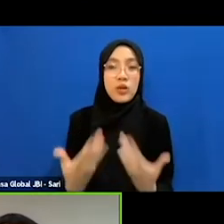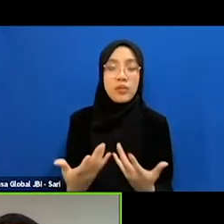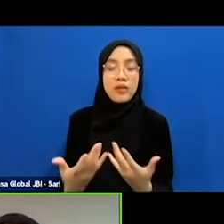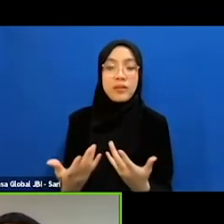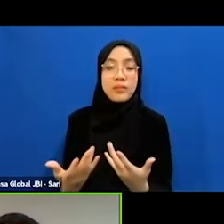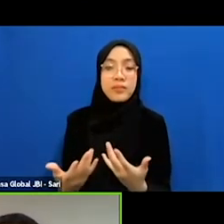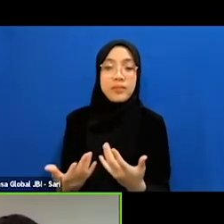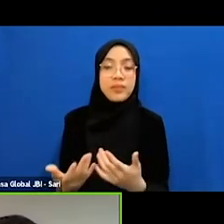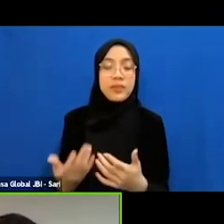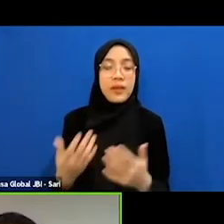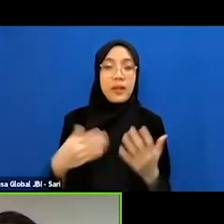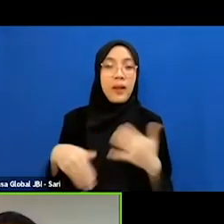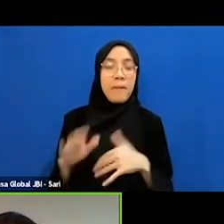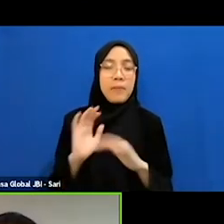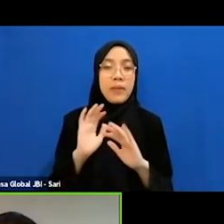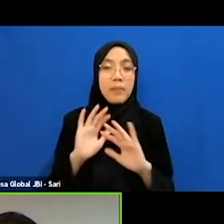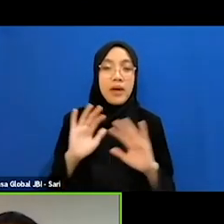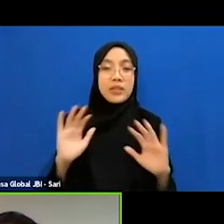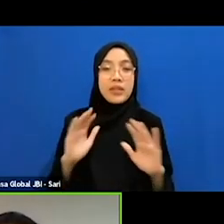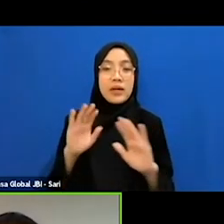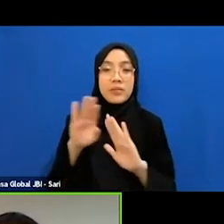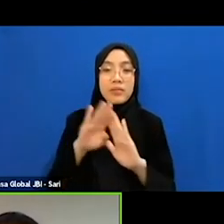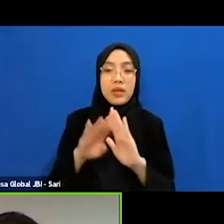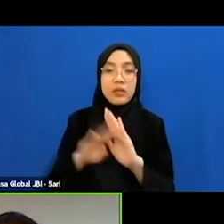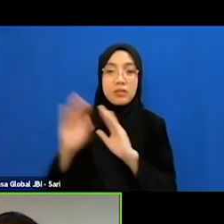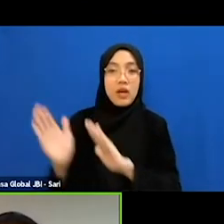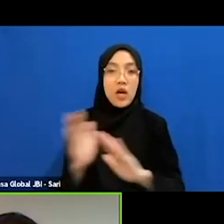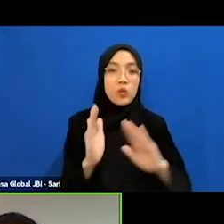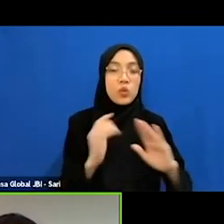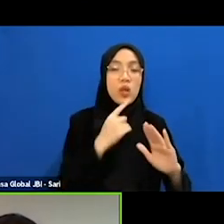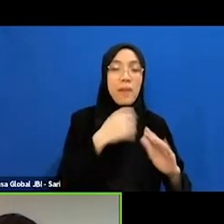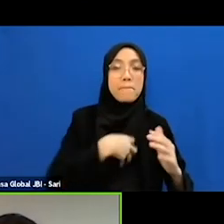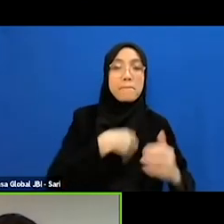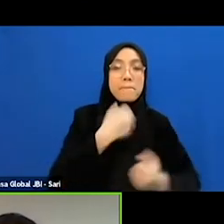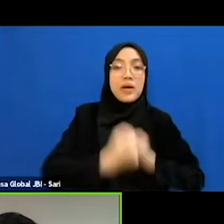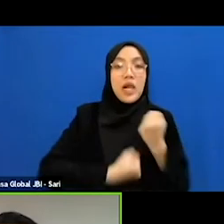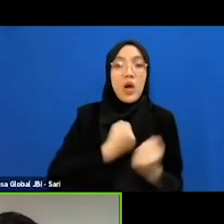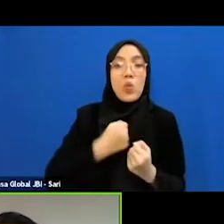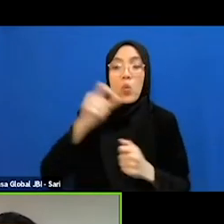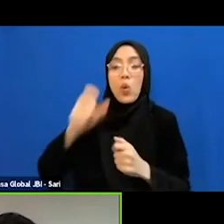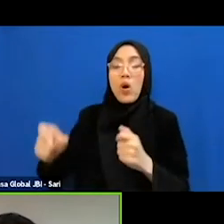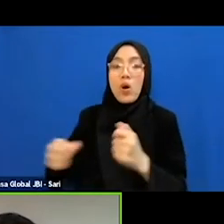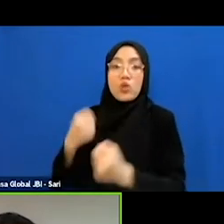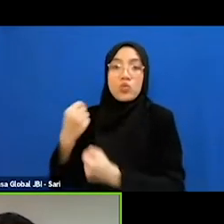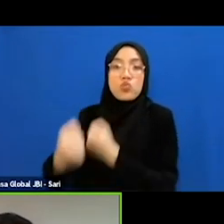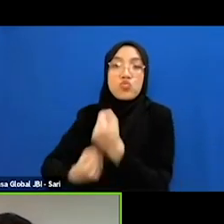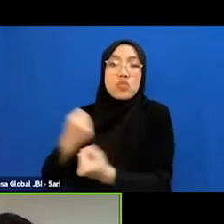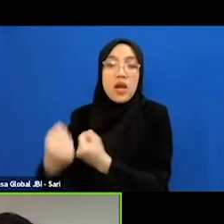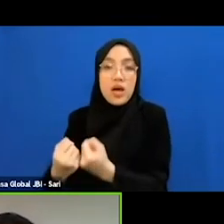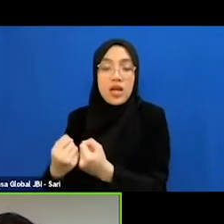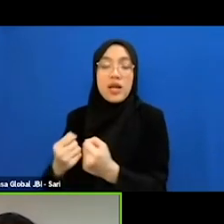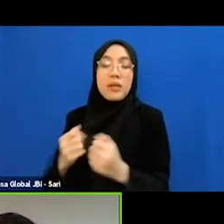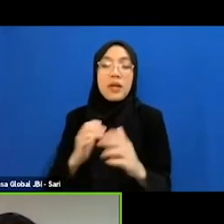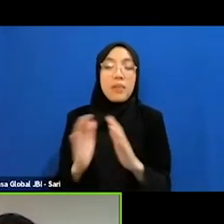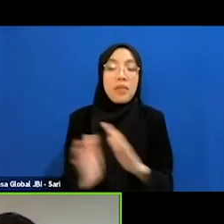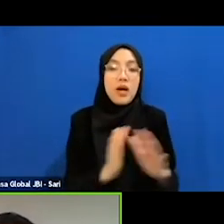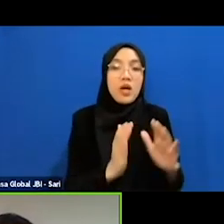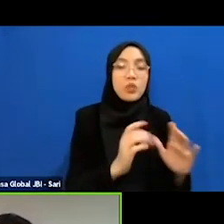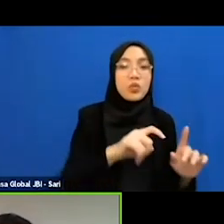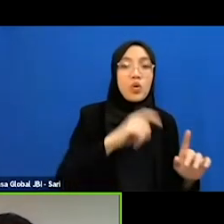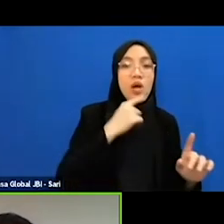lebih banyak mengatur perilaku pelaku usaha daripada mengatur mengenai